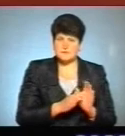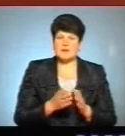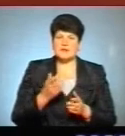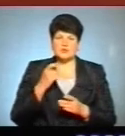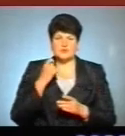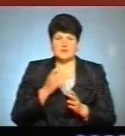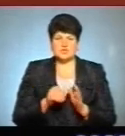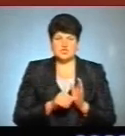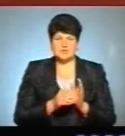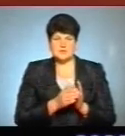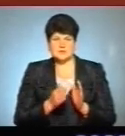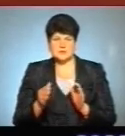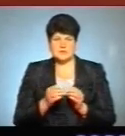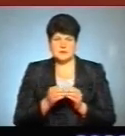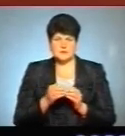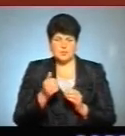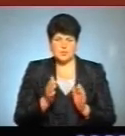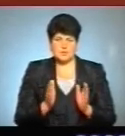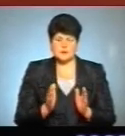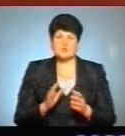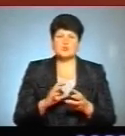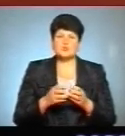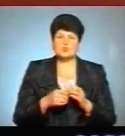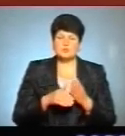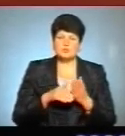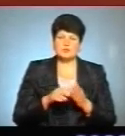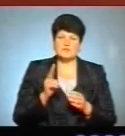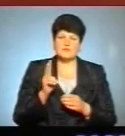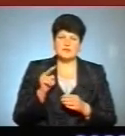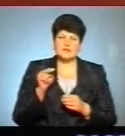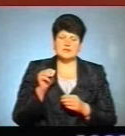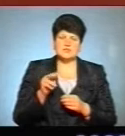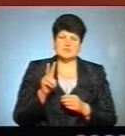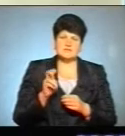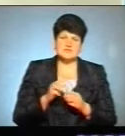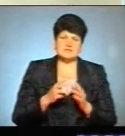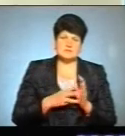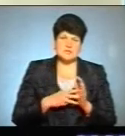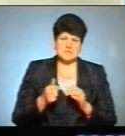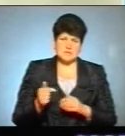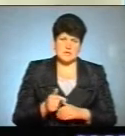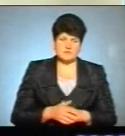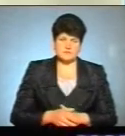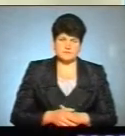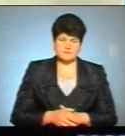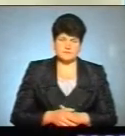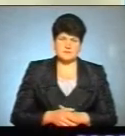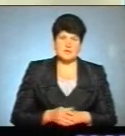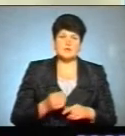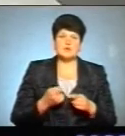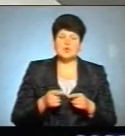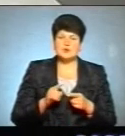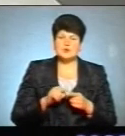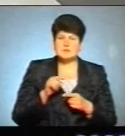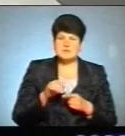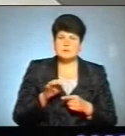вік дитини від 6 до 10 років, то сума допомоги буде складати 2218 гривень. Тобто саме про такі суми